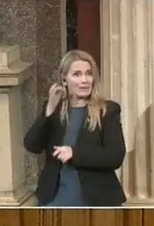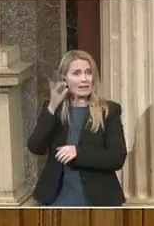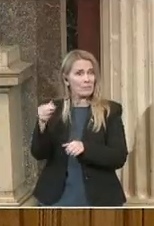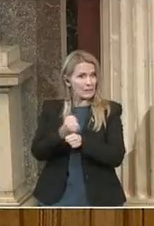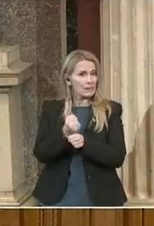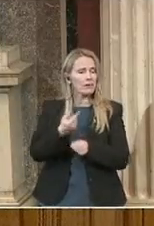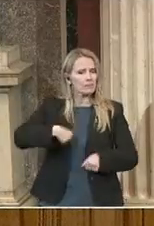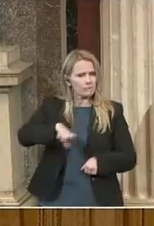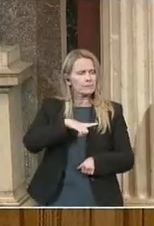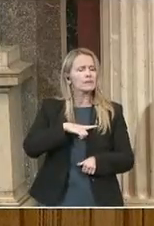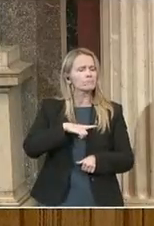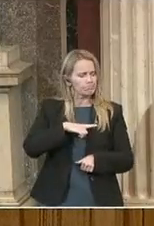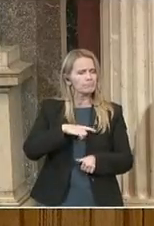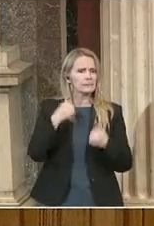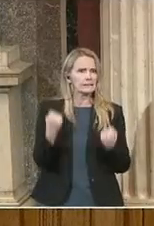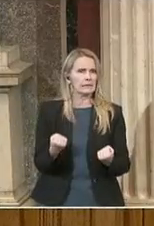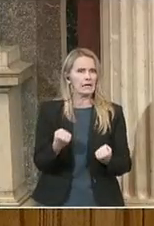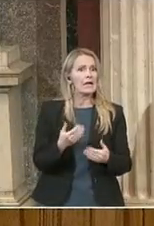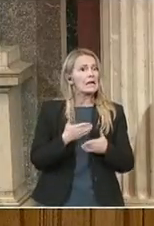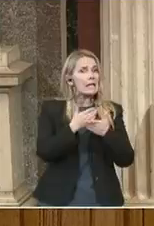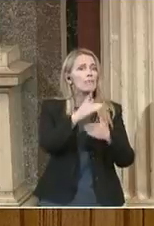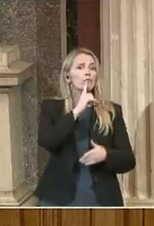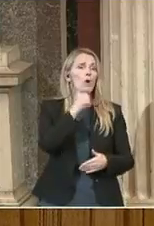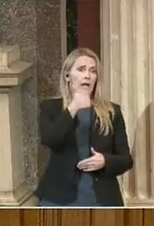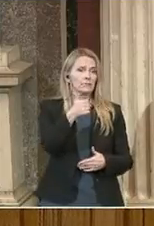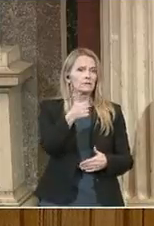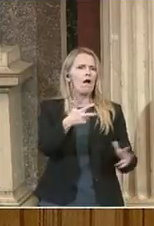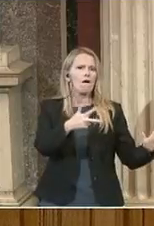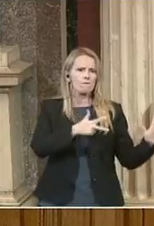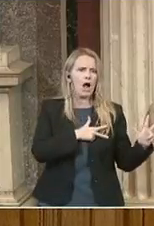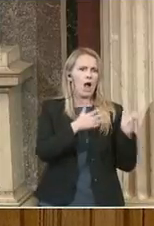Überzeugung gebracht nur eines hilft die